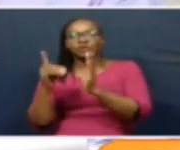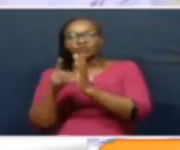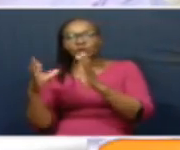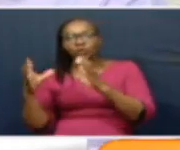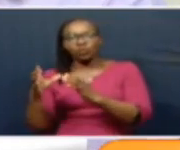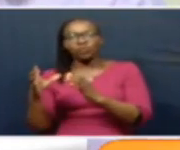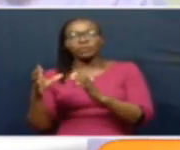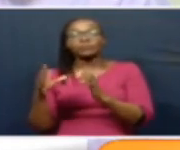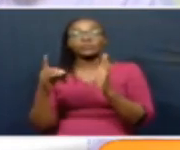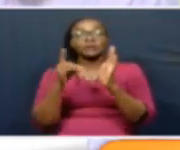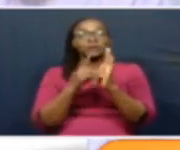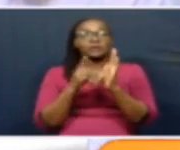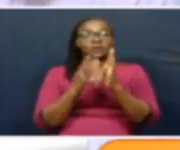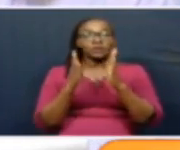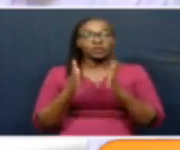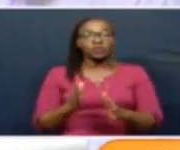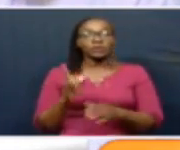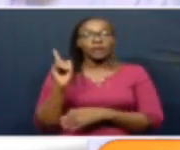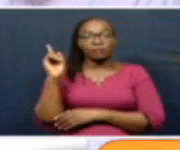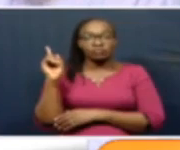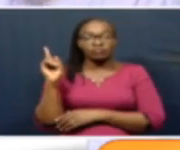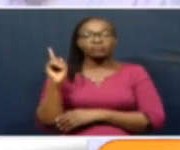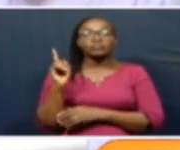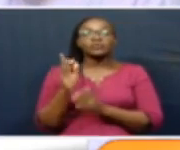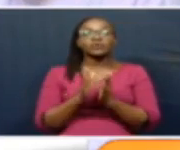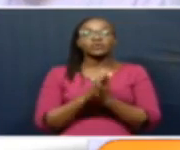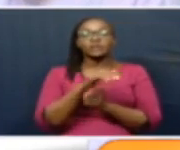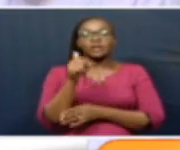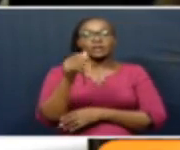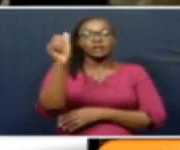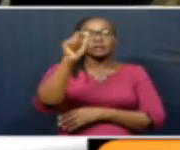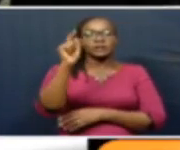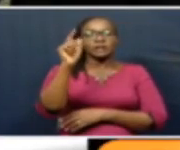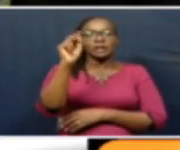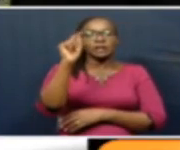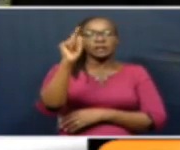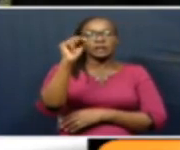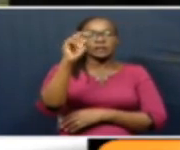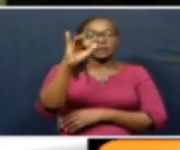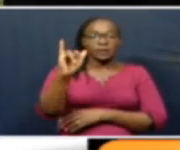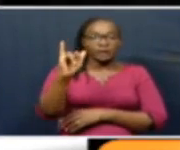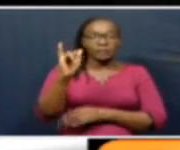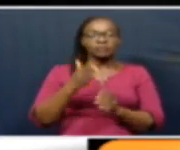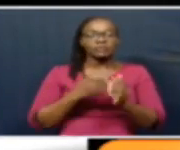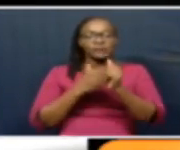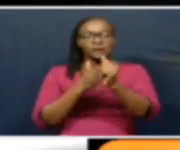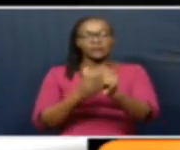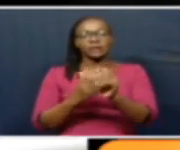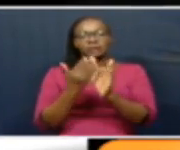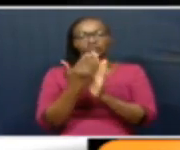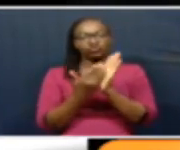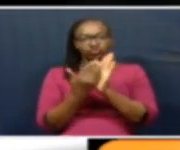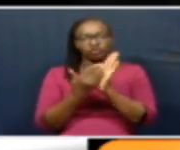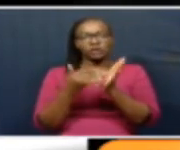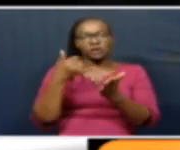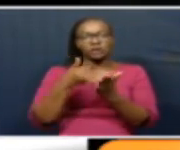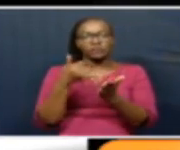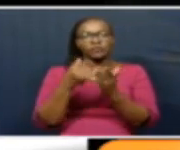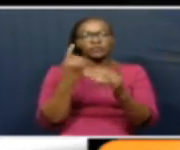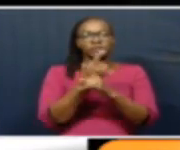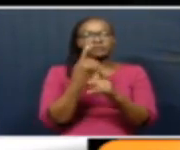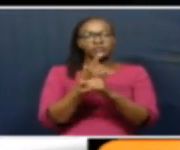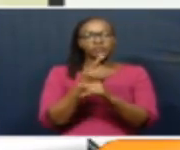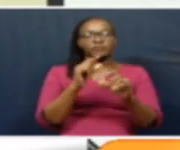Daktari wa upasuaji na Ngole Ferdinand pamoja na daktari Stanley Kahinga wakiongoza operesheni hiyo iliyohusisha vitengo tofauti